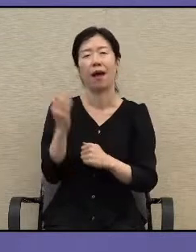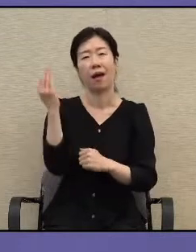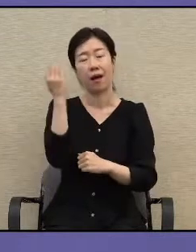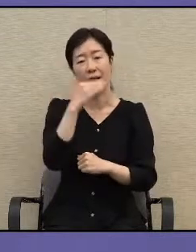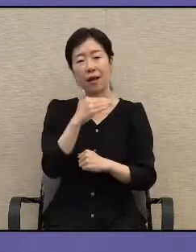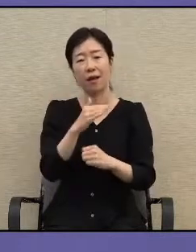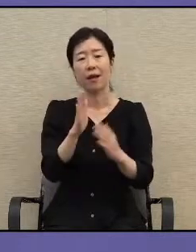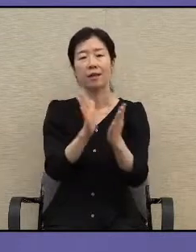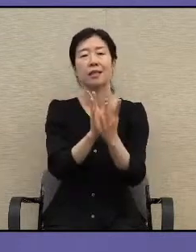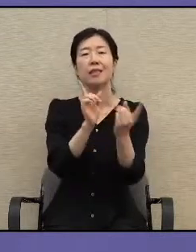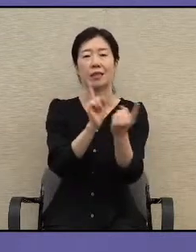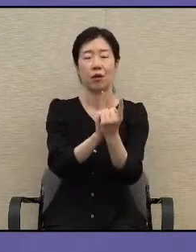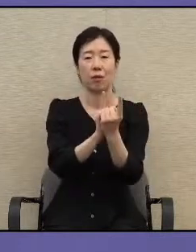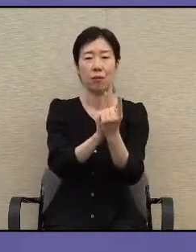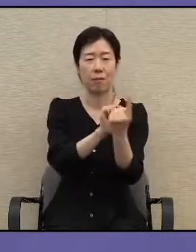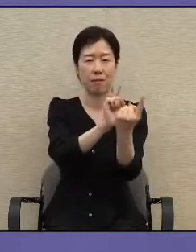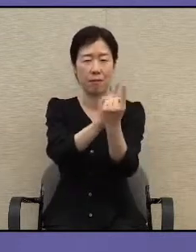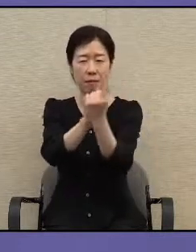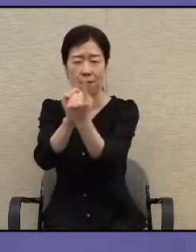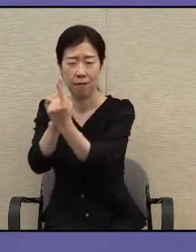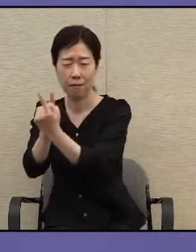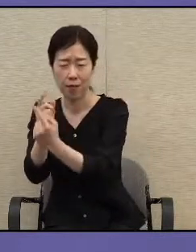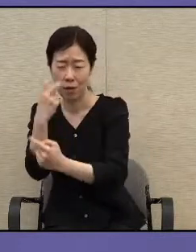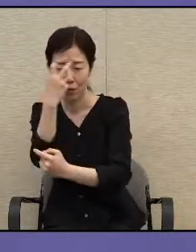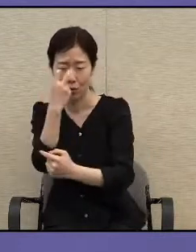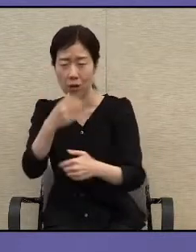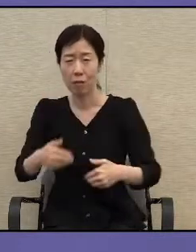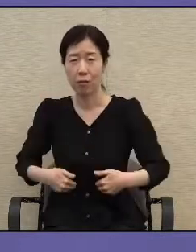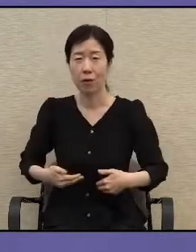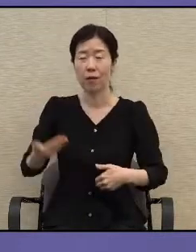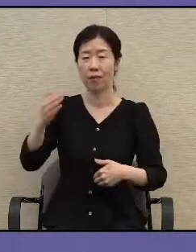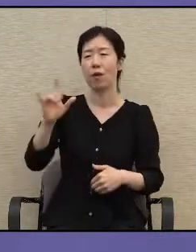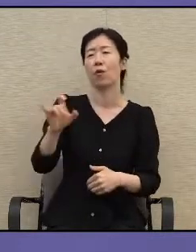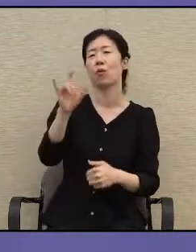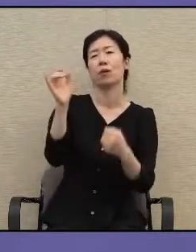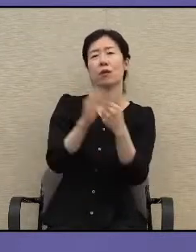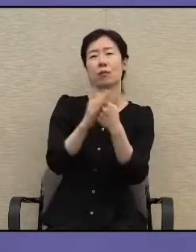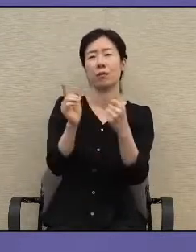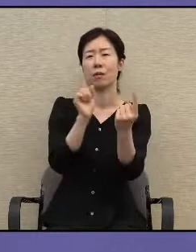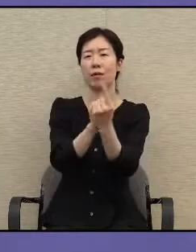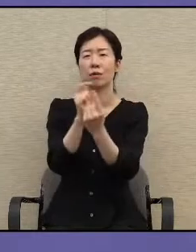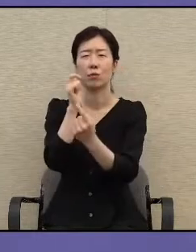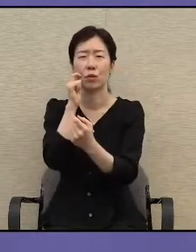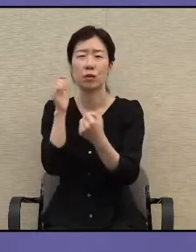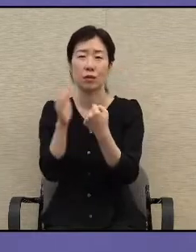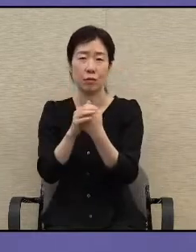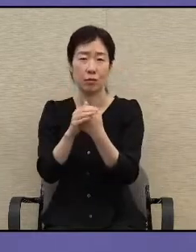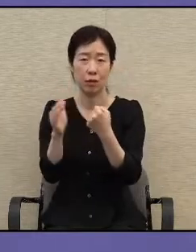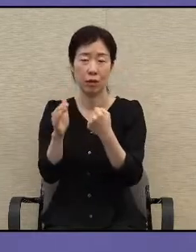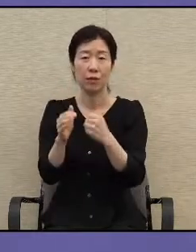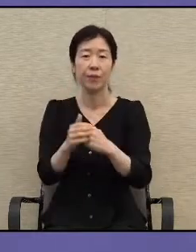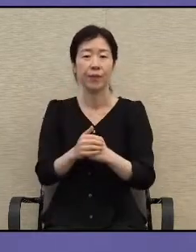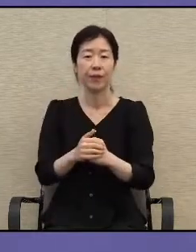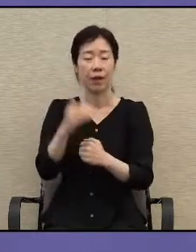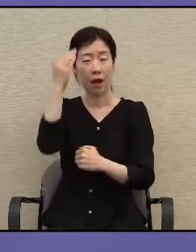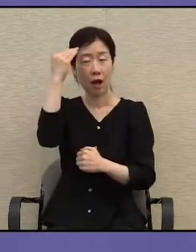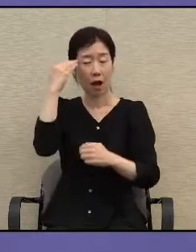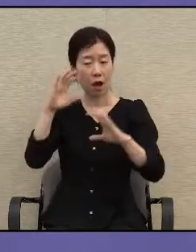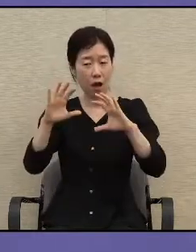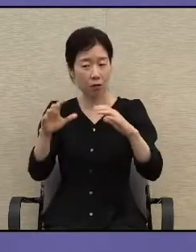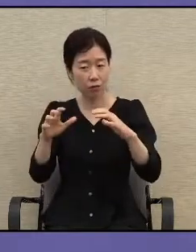실태조사는 온라인 조사고요. 또 전 세계 이제 많은 데이터들 또한 온라인 조사입니다. 그렇다면 국가에서 시행하고 있는 이런